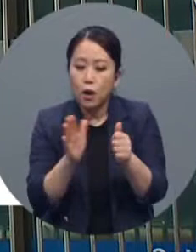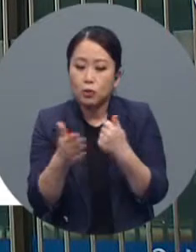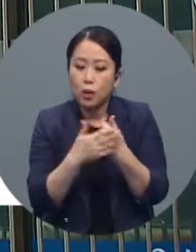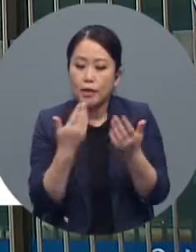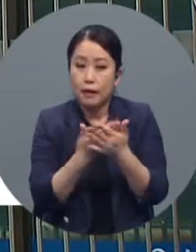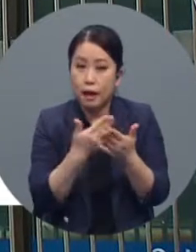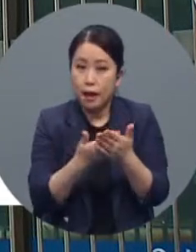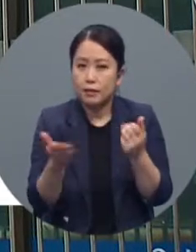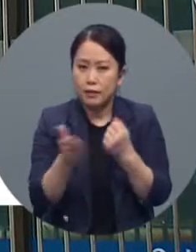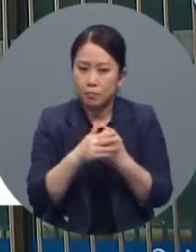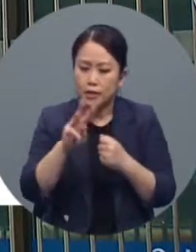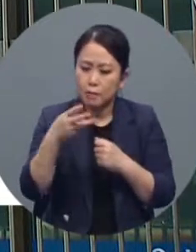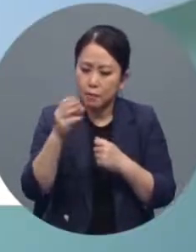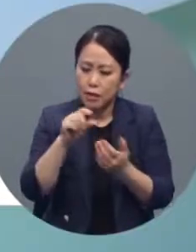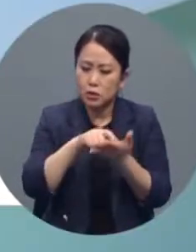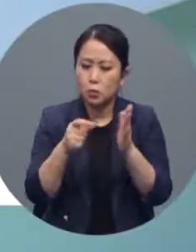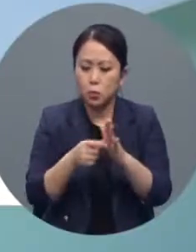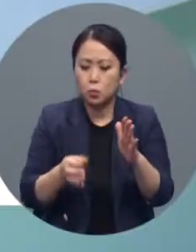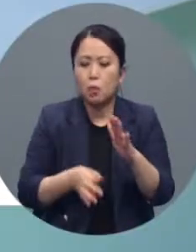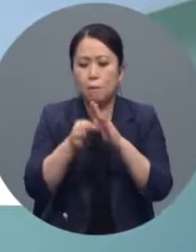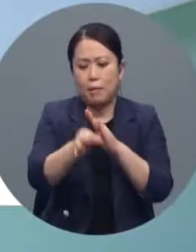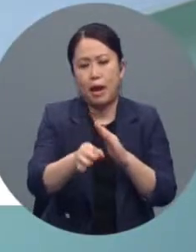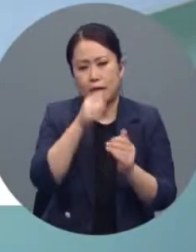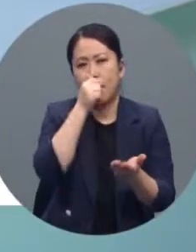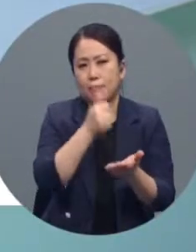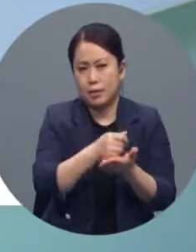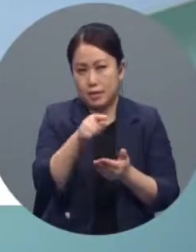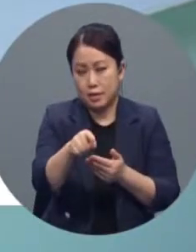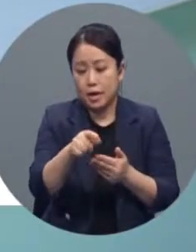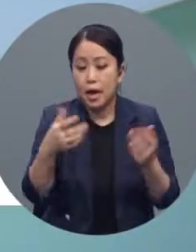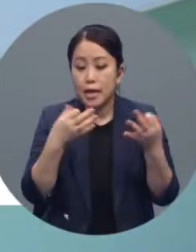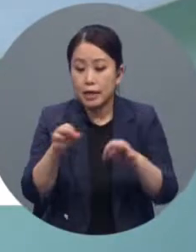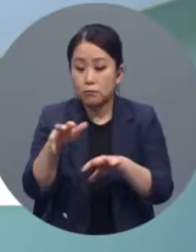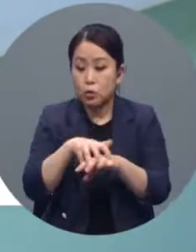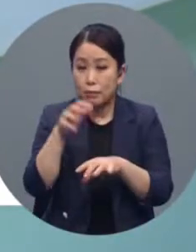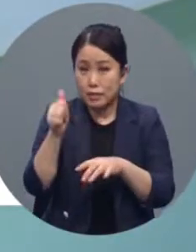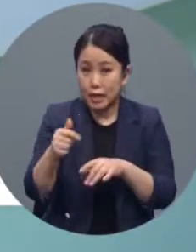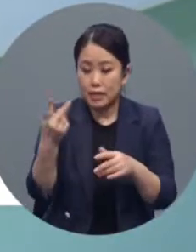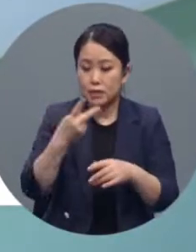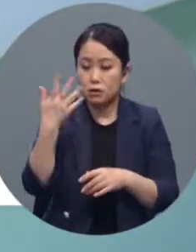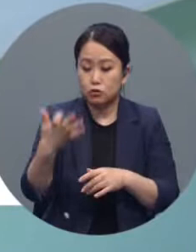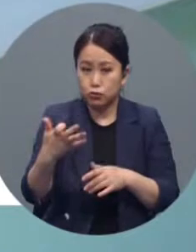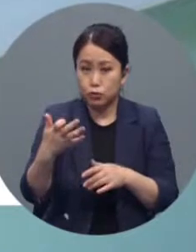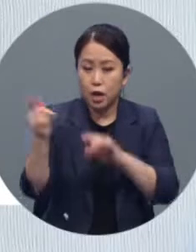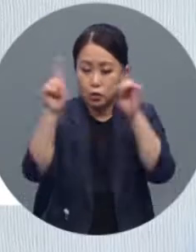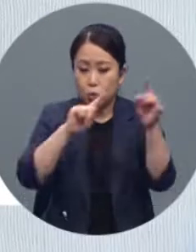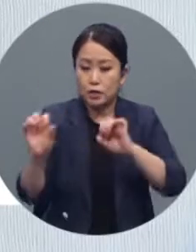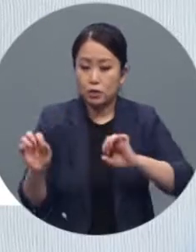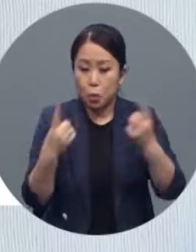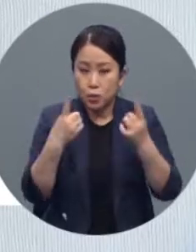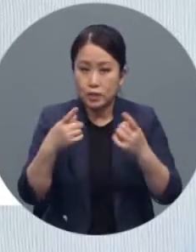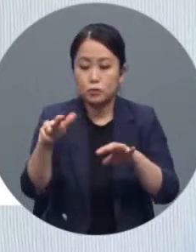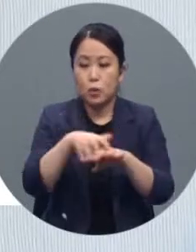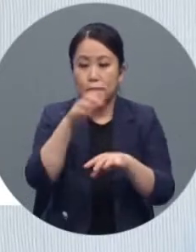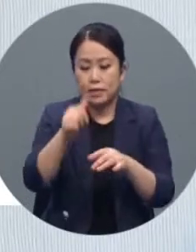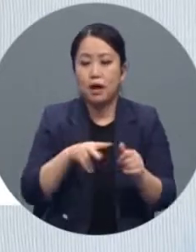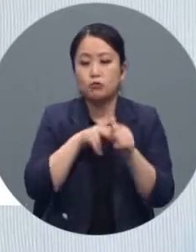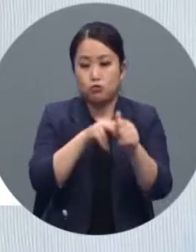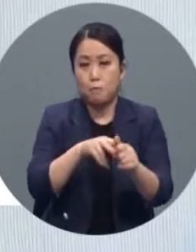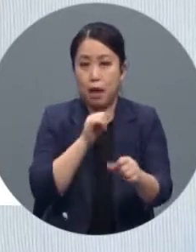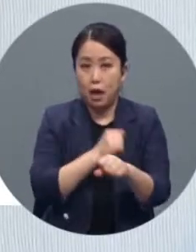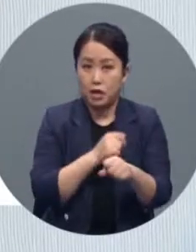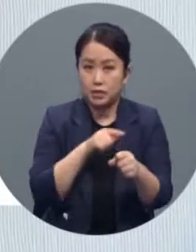상당의 금품을 건넨 혐의를 받고 있습니다 김 조합장은 2019년 에도 전국 동시 조합장 선거에 주말